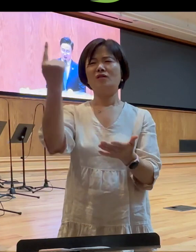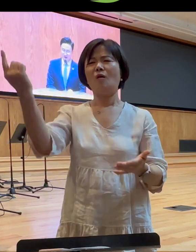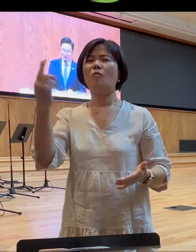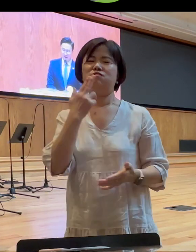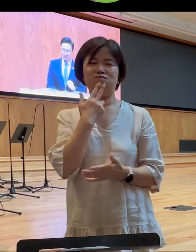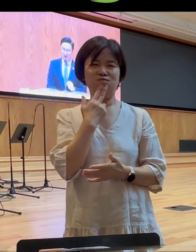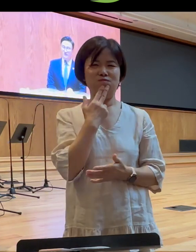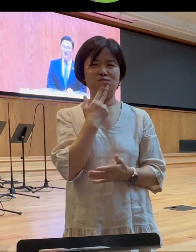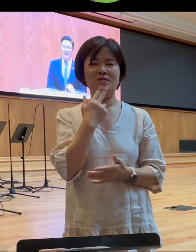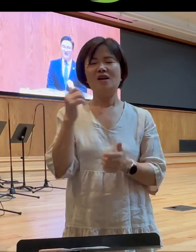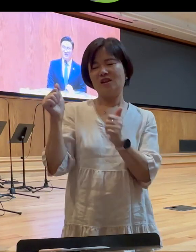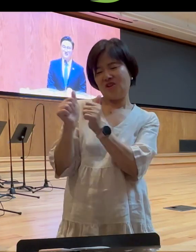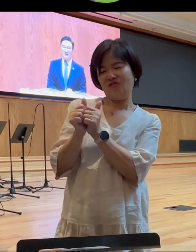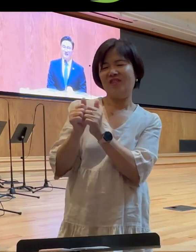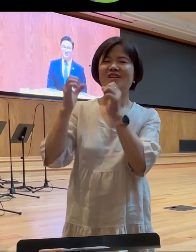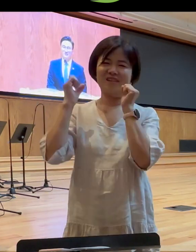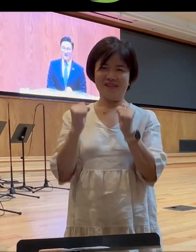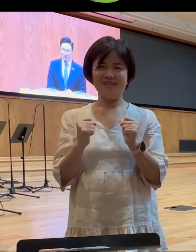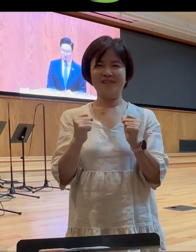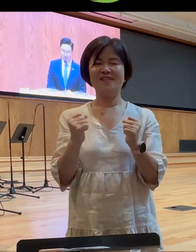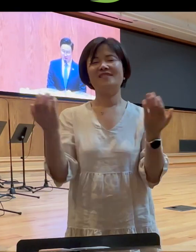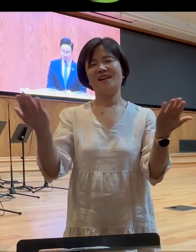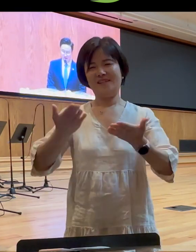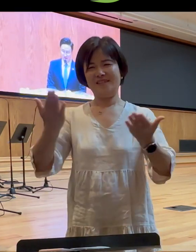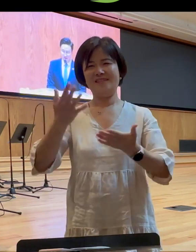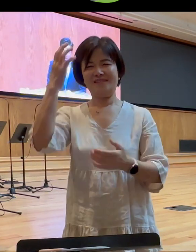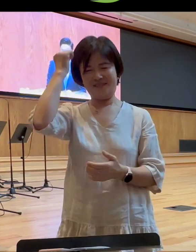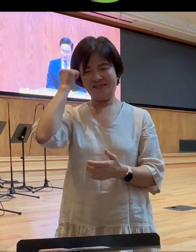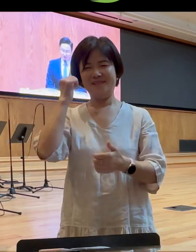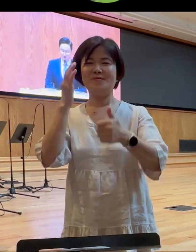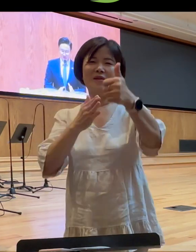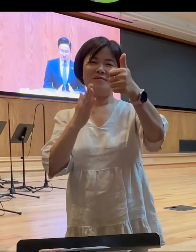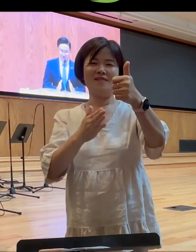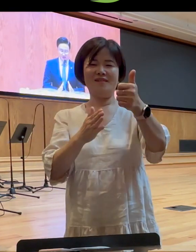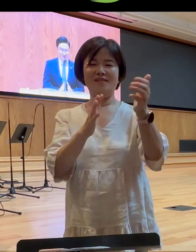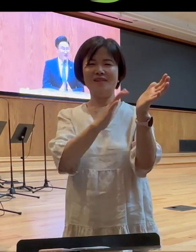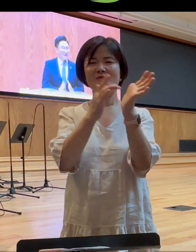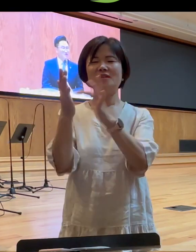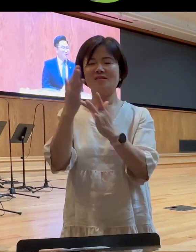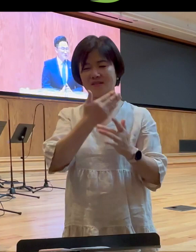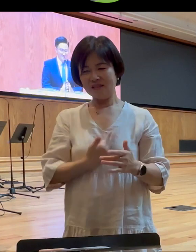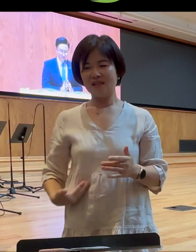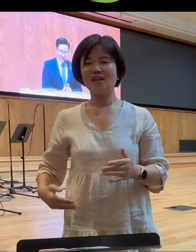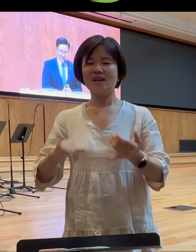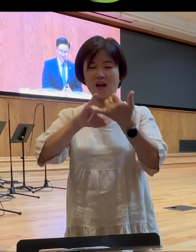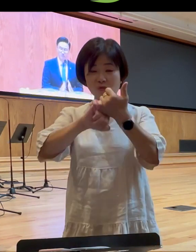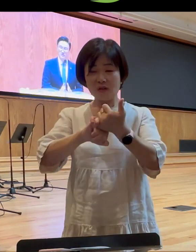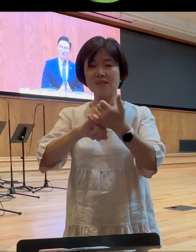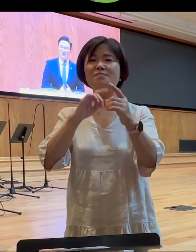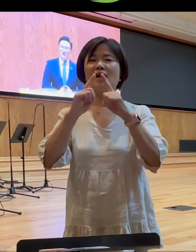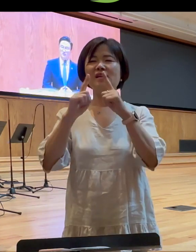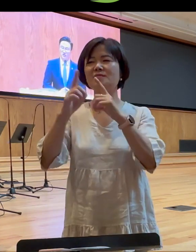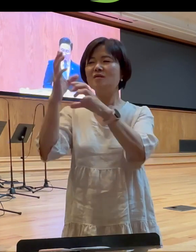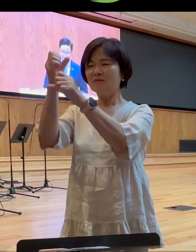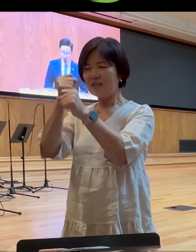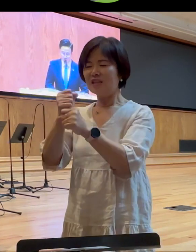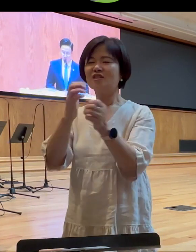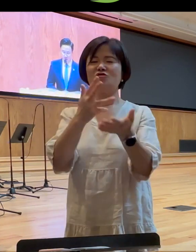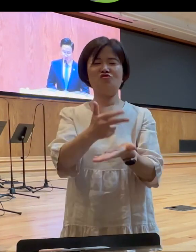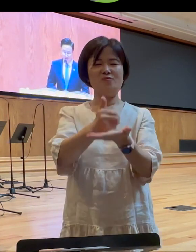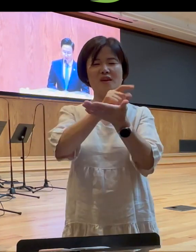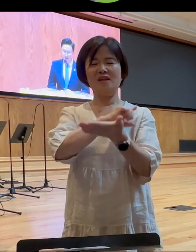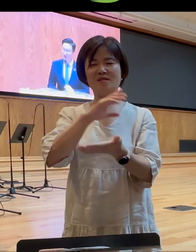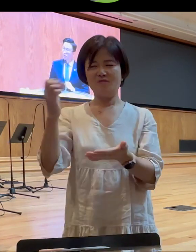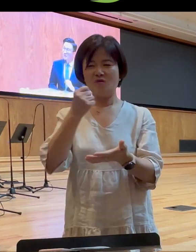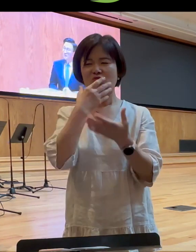아니라 곁에 계신다라는 사실입니다. 예수님께서 제자들에게 약속하신 말씀을 붙잡기를 주님의 이름으로